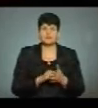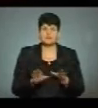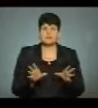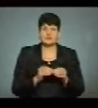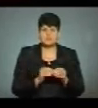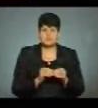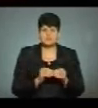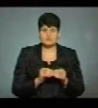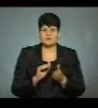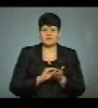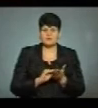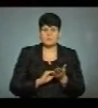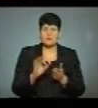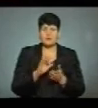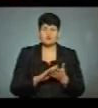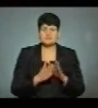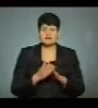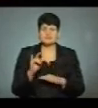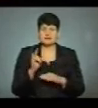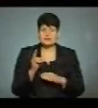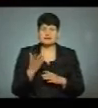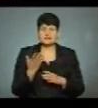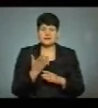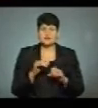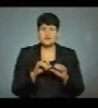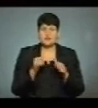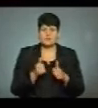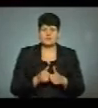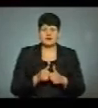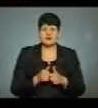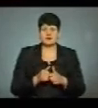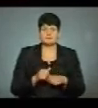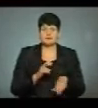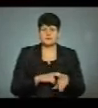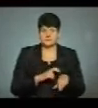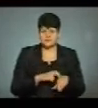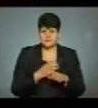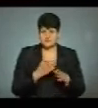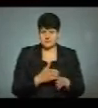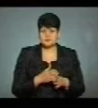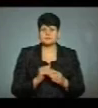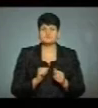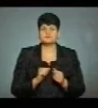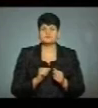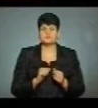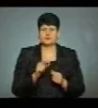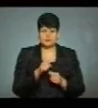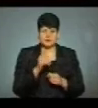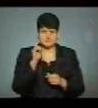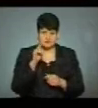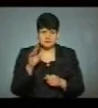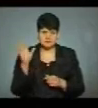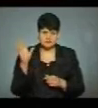з випискою про стан дитини, який, власне, оформляє педіатр, тому що педіатр володіє